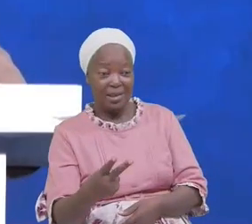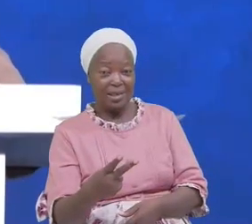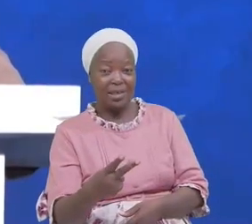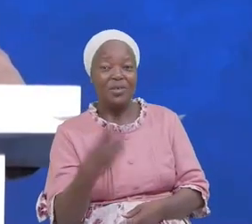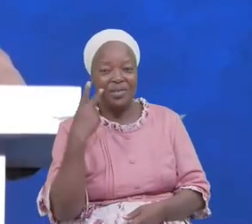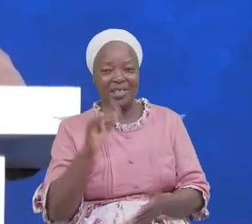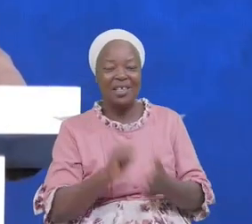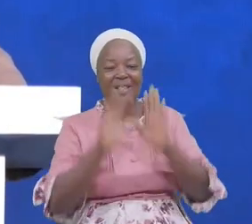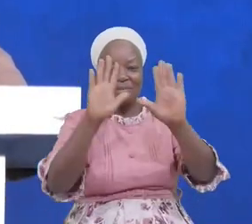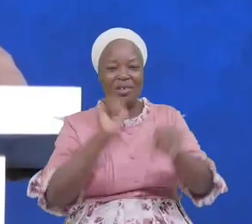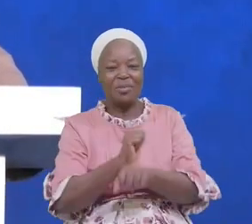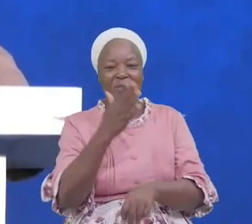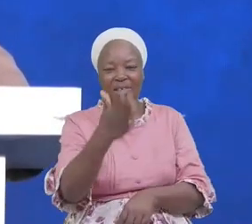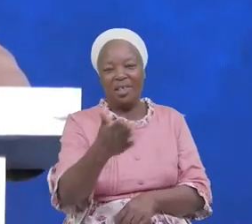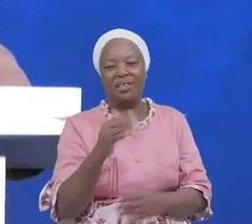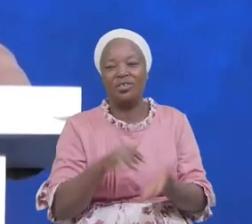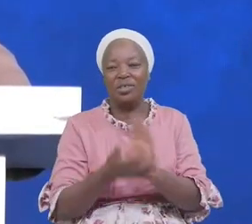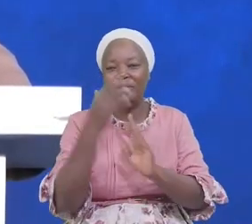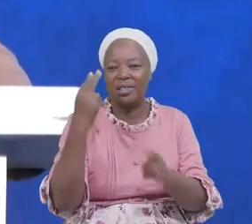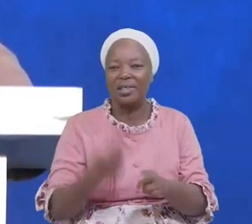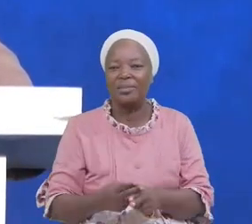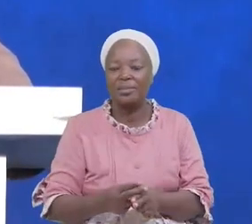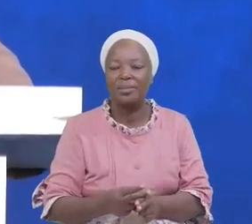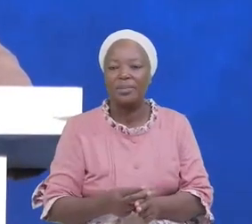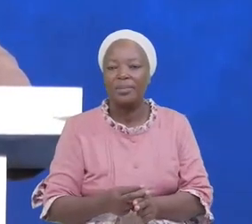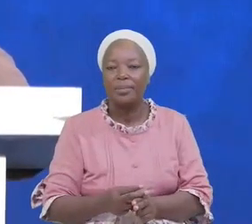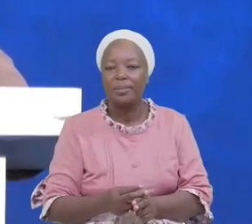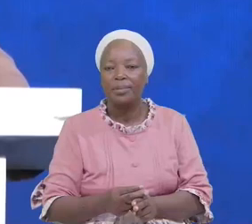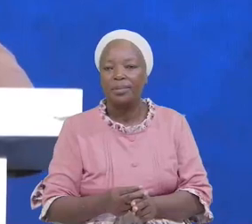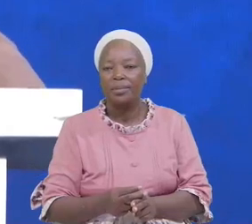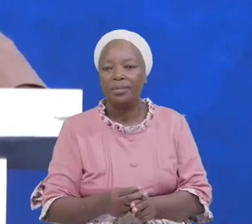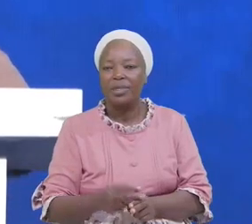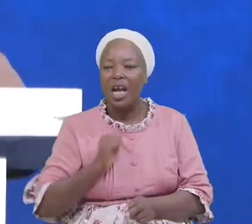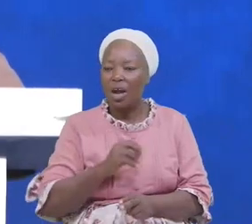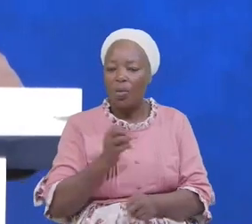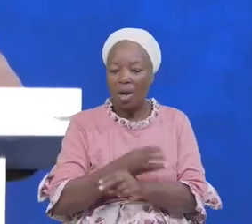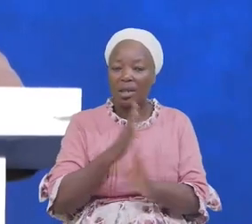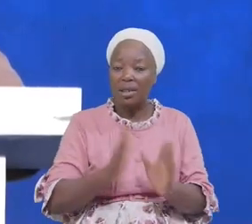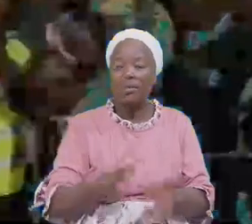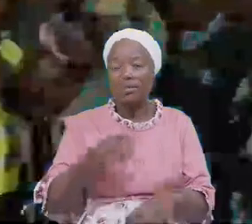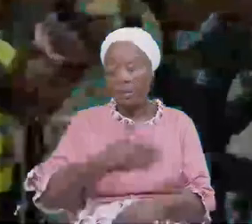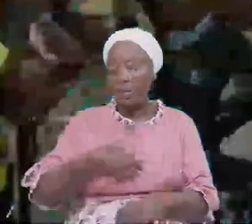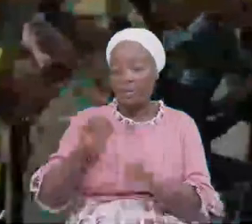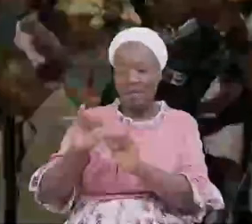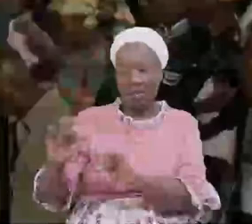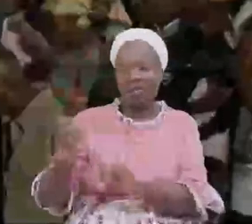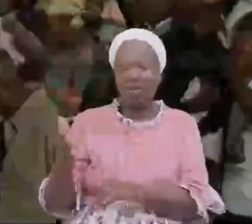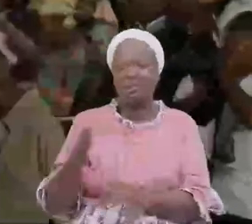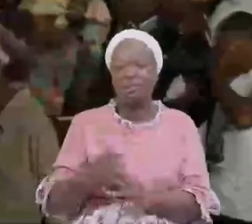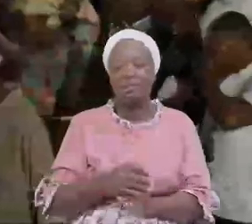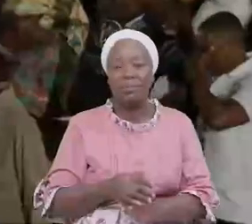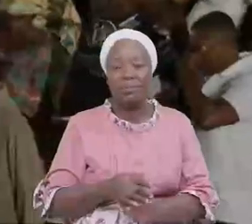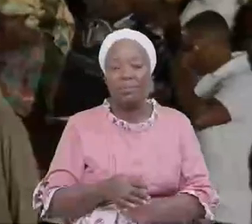Et à la fin, quand tu auras fini, tu verras le miracle. Nos conseils doivent rester à côté d'eux.